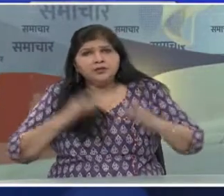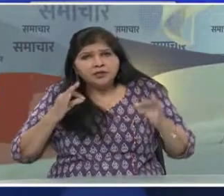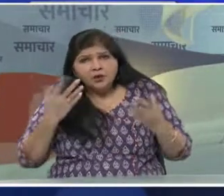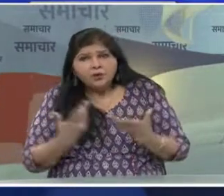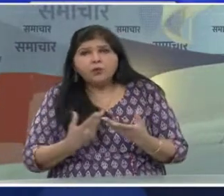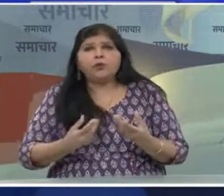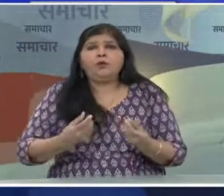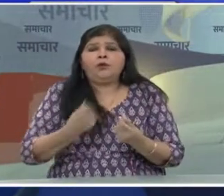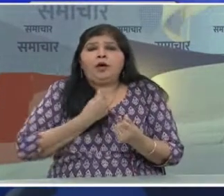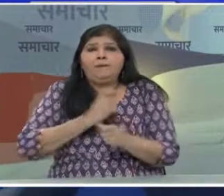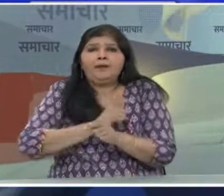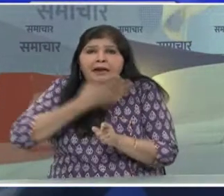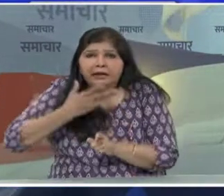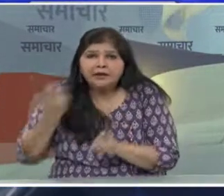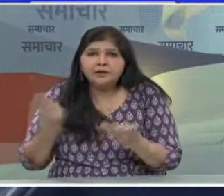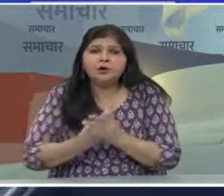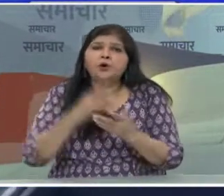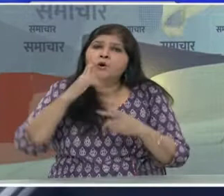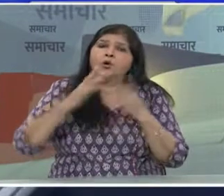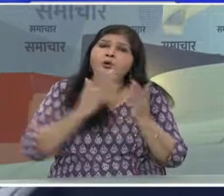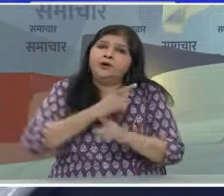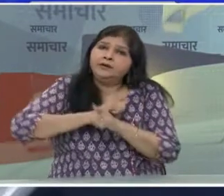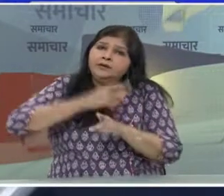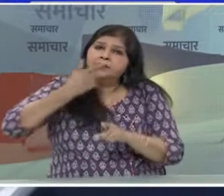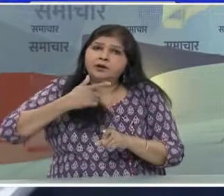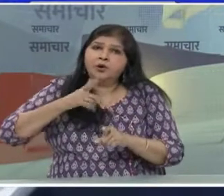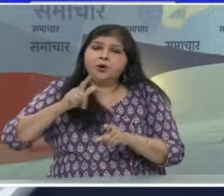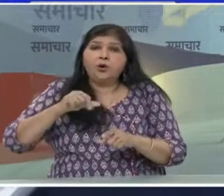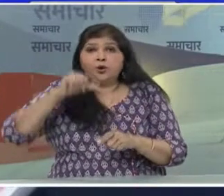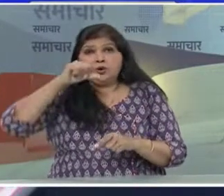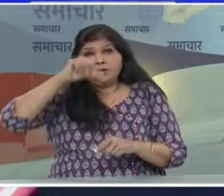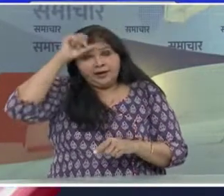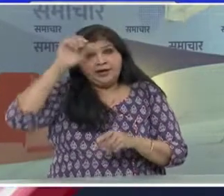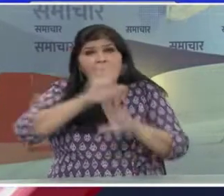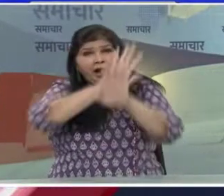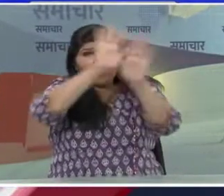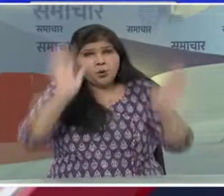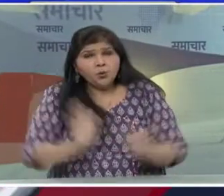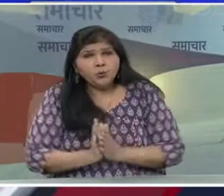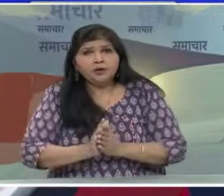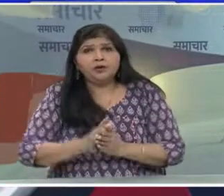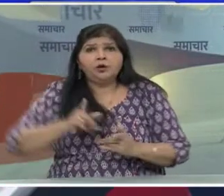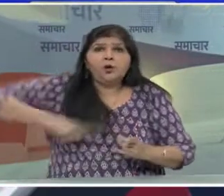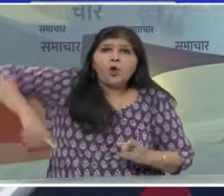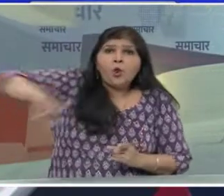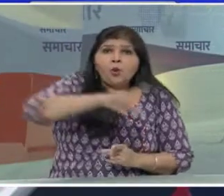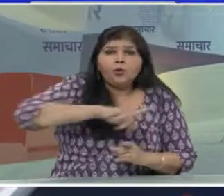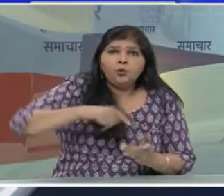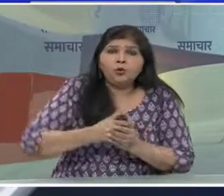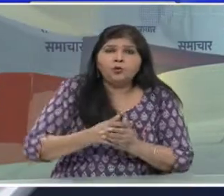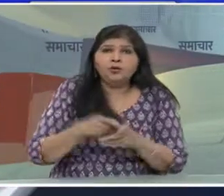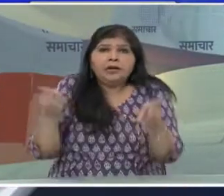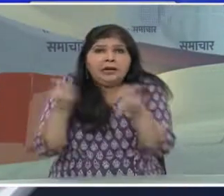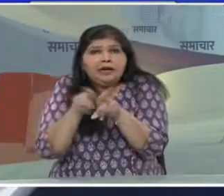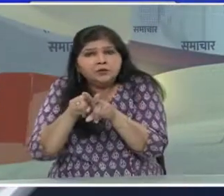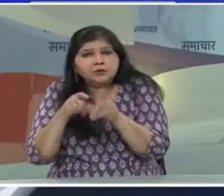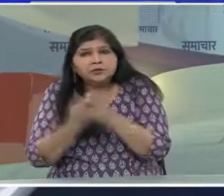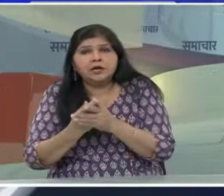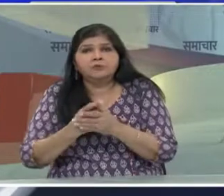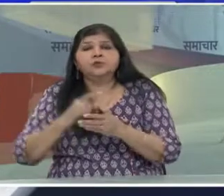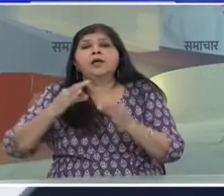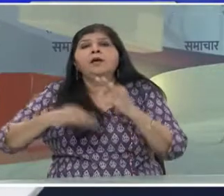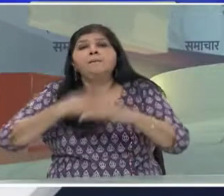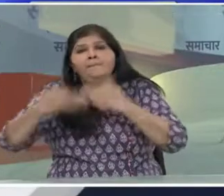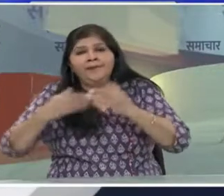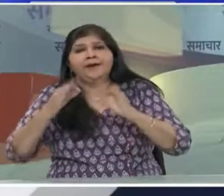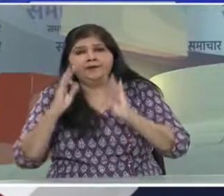उनको प्रशिक्षण मिलेगा और नेशनल और रीजनल एस्पिरेशनल के अनुसार हम उसको ठीक कर पाएंगे और इंसेंटिवाइज भी करके